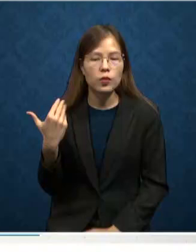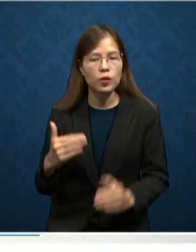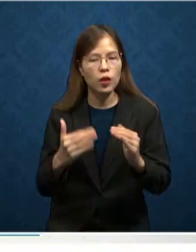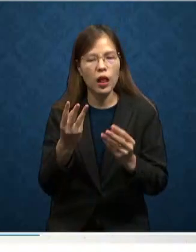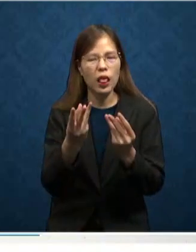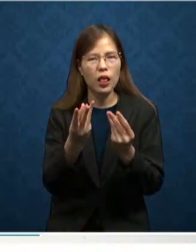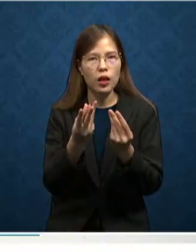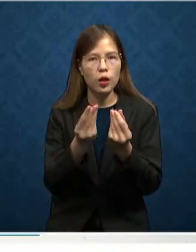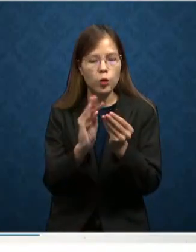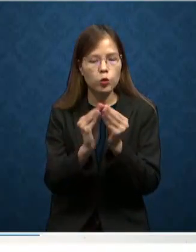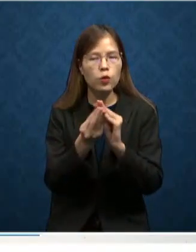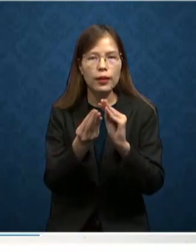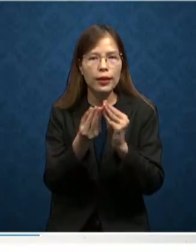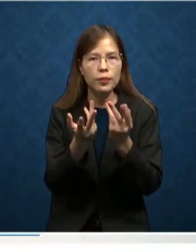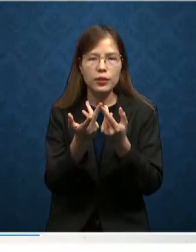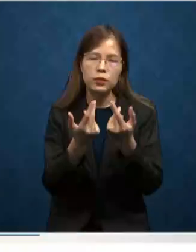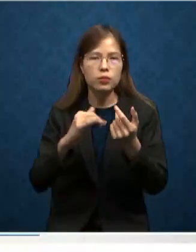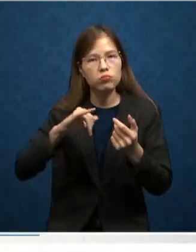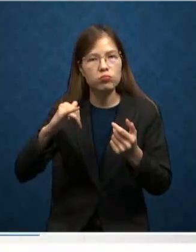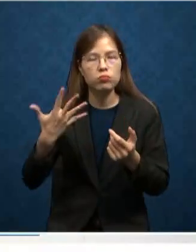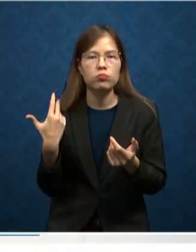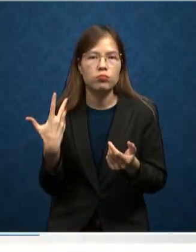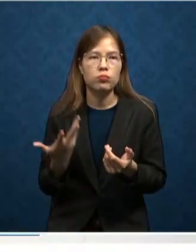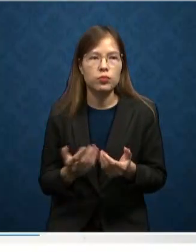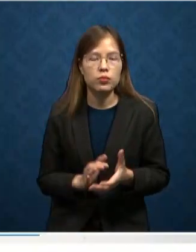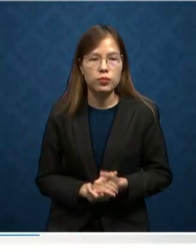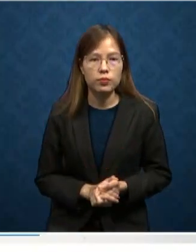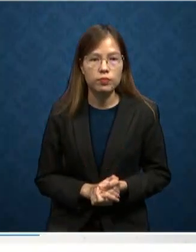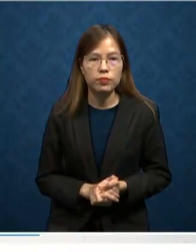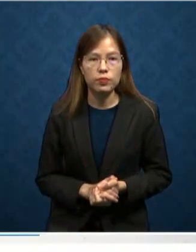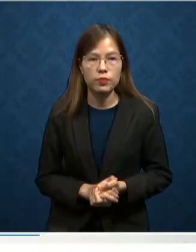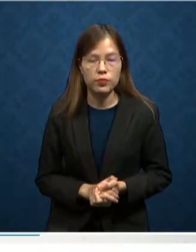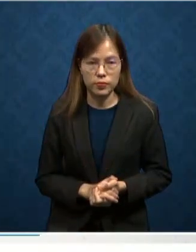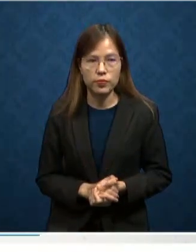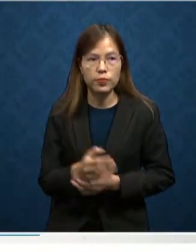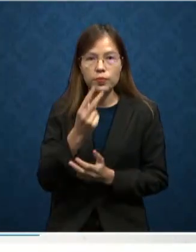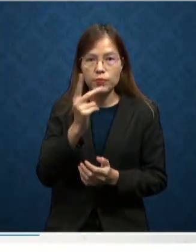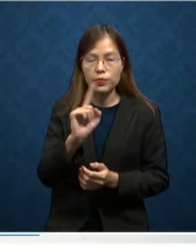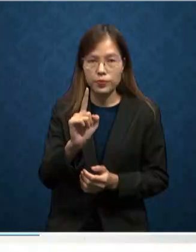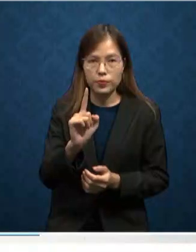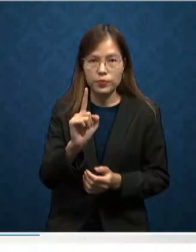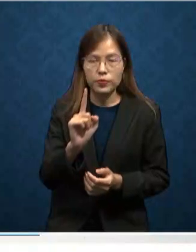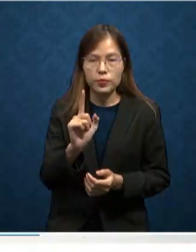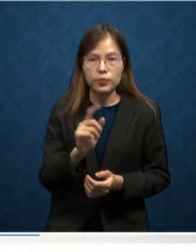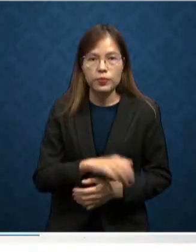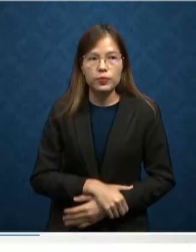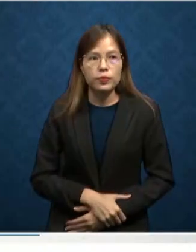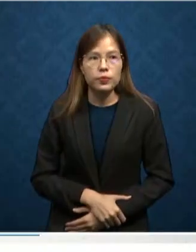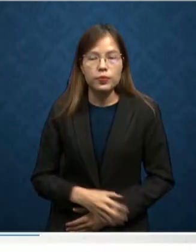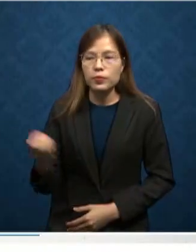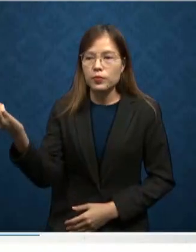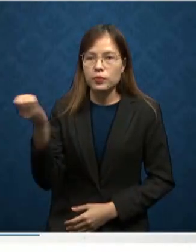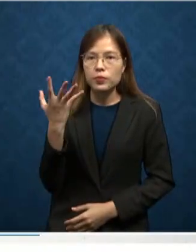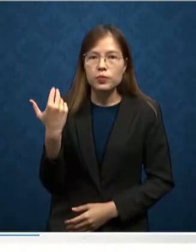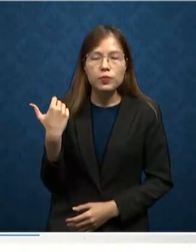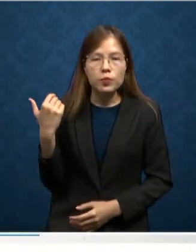เลขแต่ไม่ใช่สาระสำคัญสำหรับกรรมาธิการนะที่เราเรามองก็คือว่าจะอย่างไรก็แล้วแต่ให้ท่านบอกมาว่ามัน